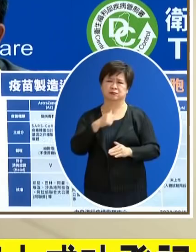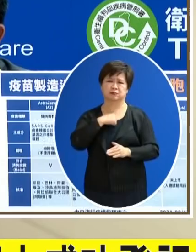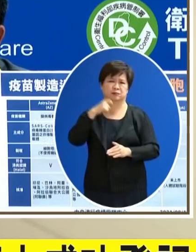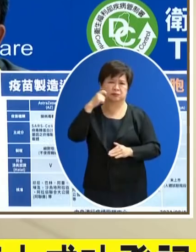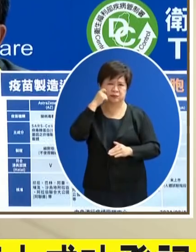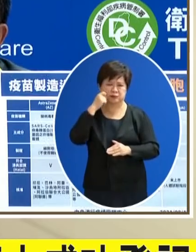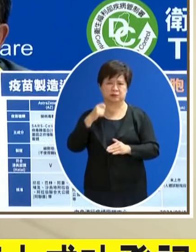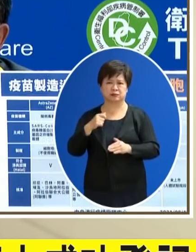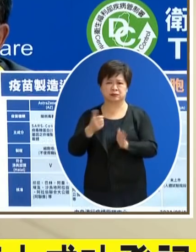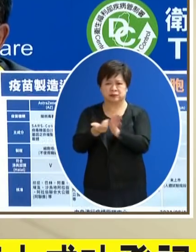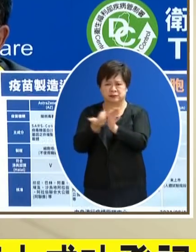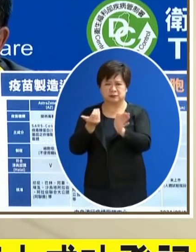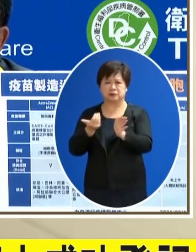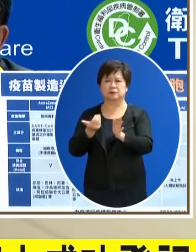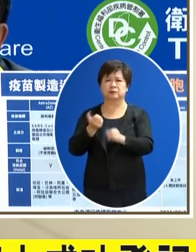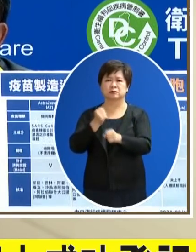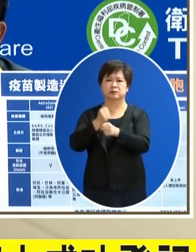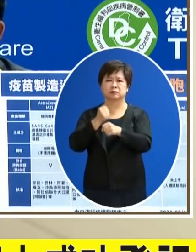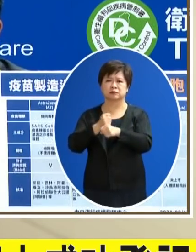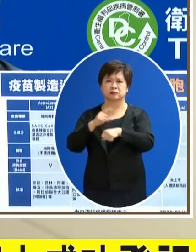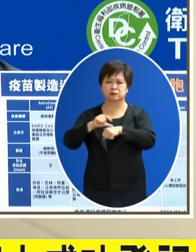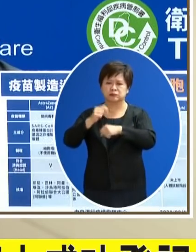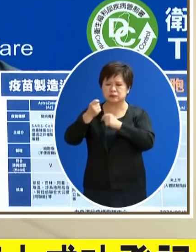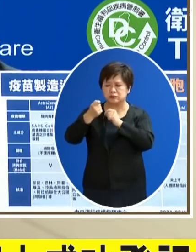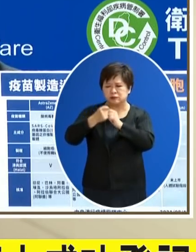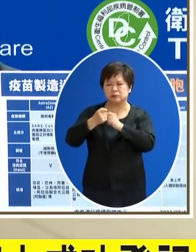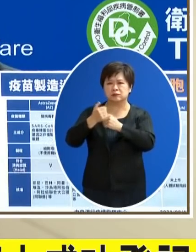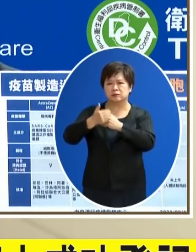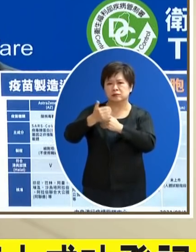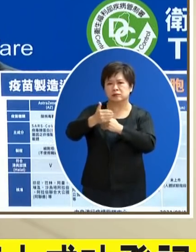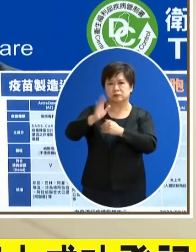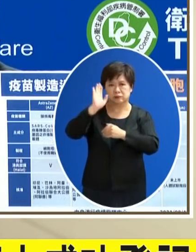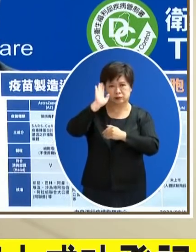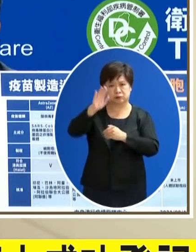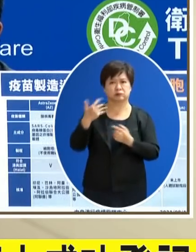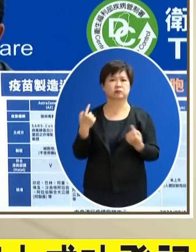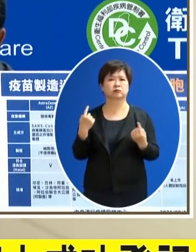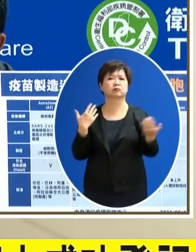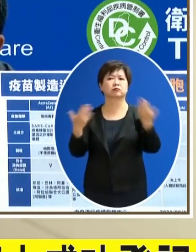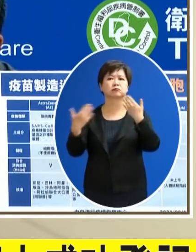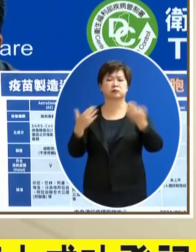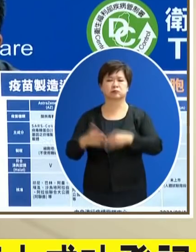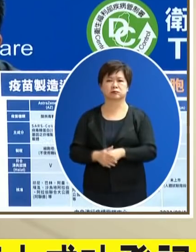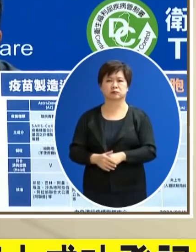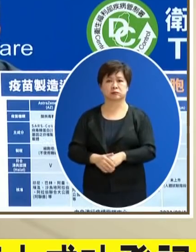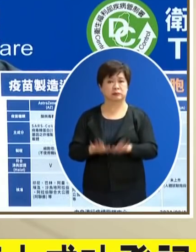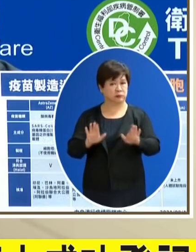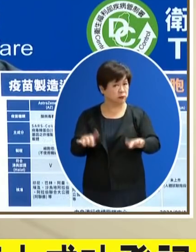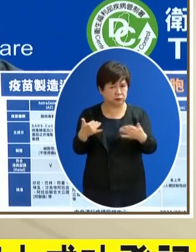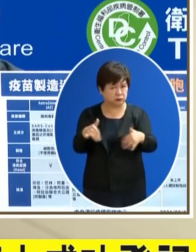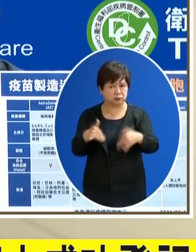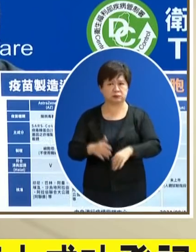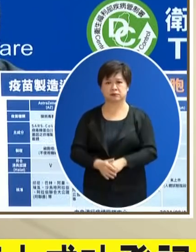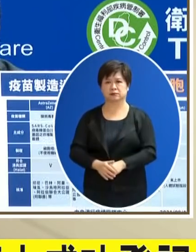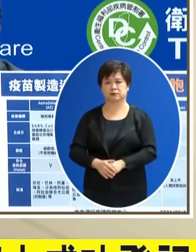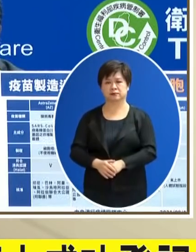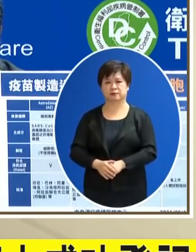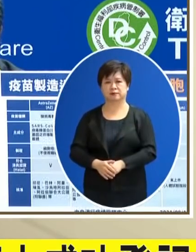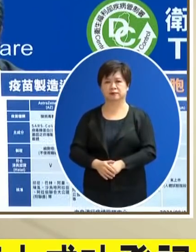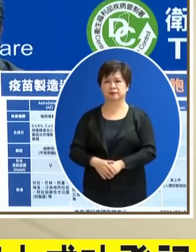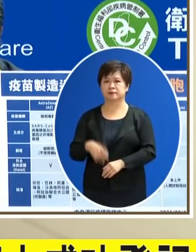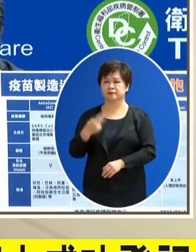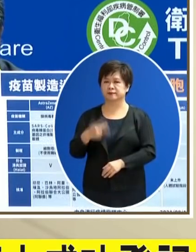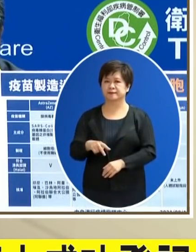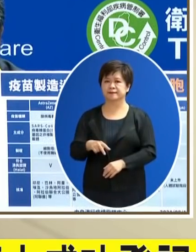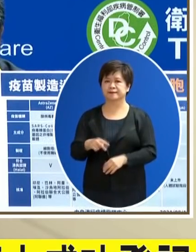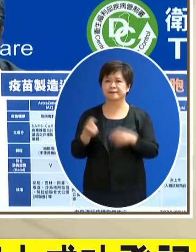都没有那么长，好，那以后陆陆续续这些效期就会比较明确。那至于在几种的